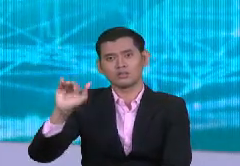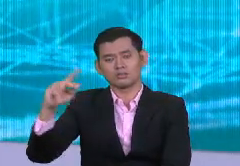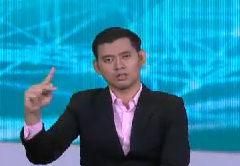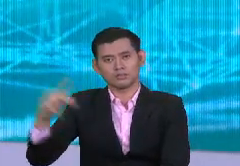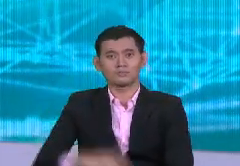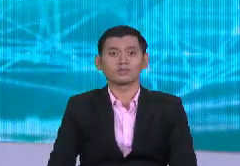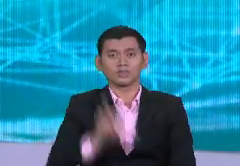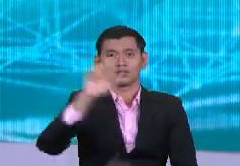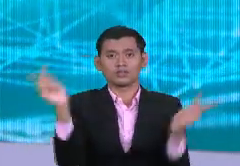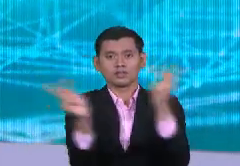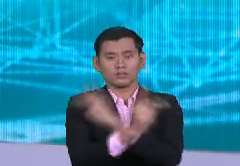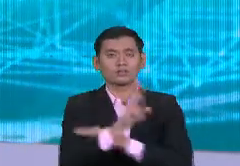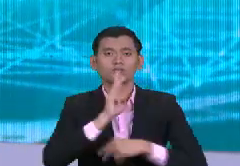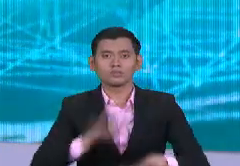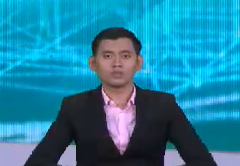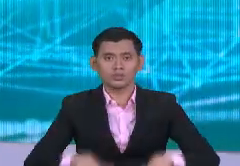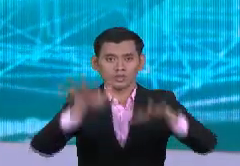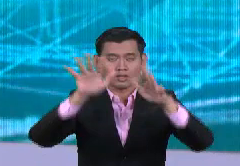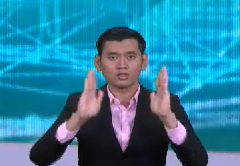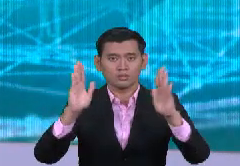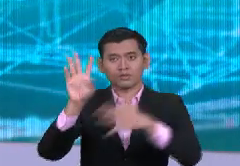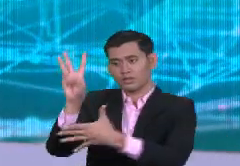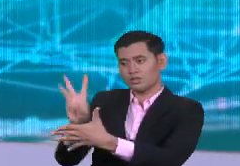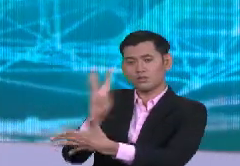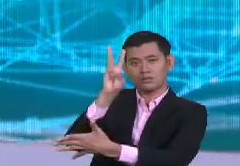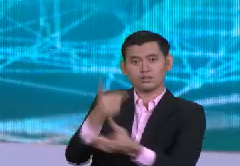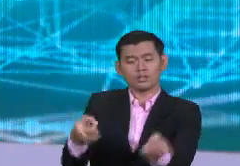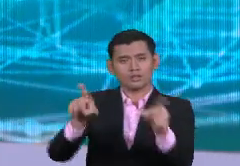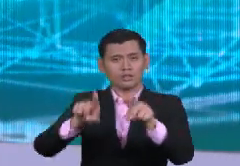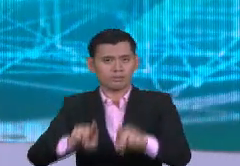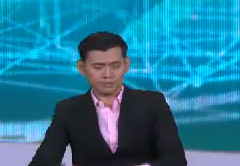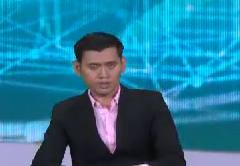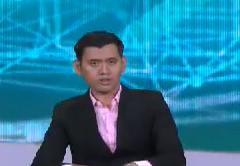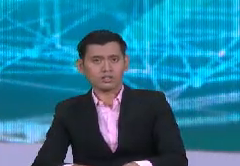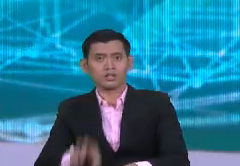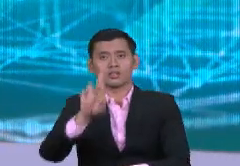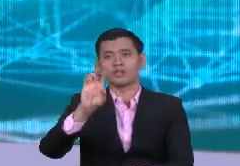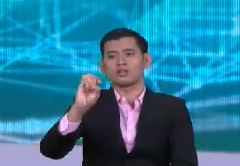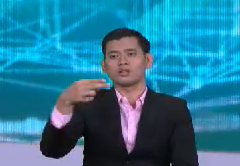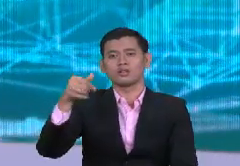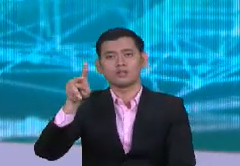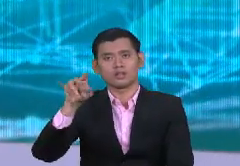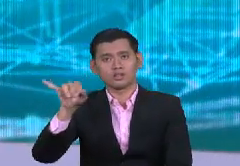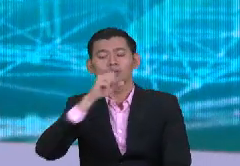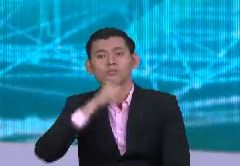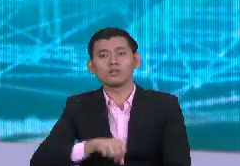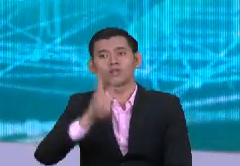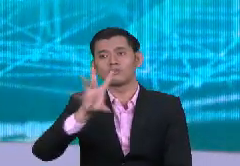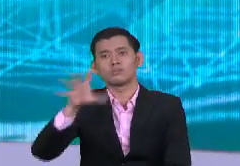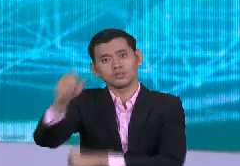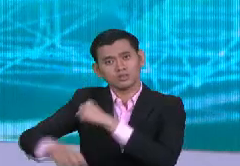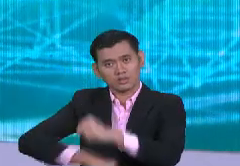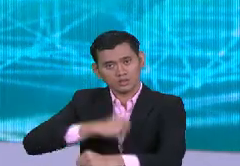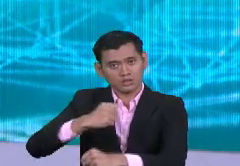Tiga kali dilanda banjir dalam tempoh 6 bulan. Situasi perit yang terpaksa dihadapi Rohani Mat Yusof, 65 tahun, penduduk